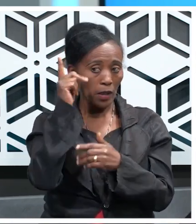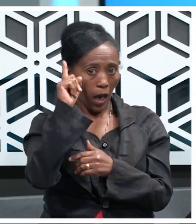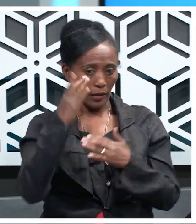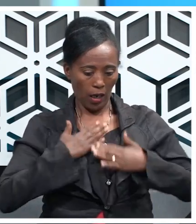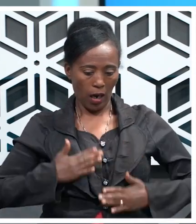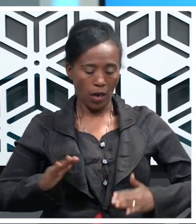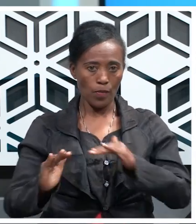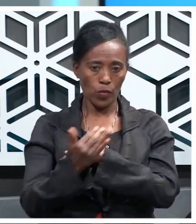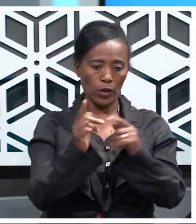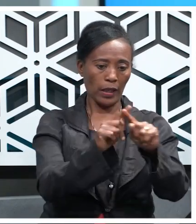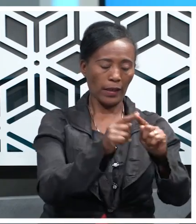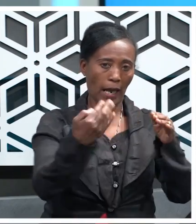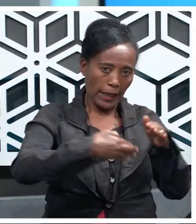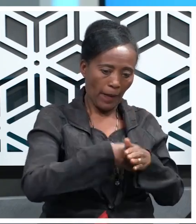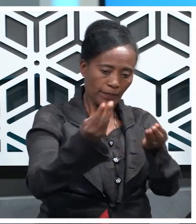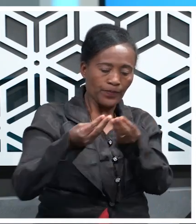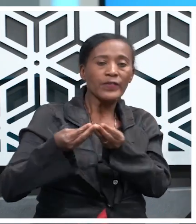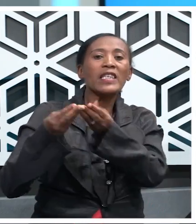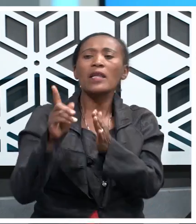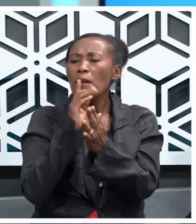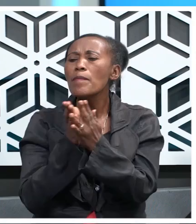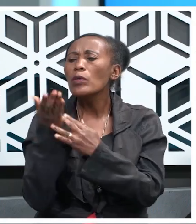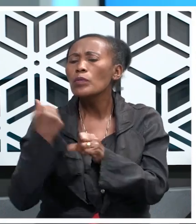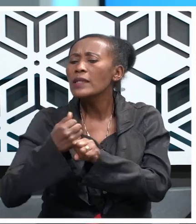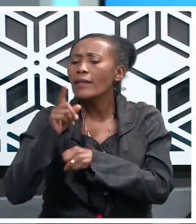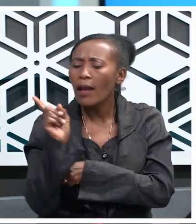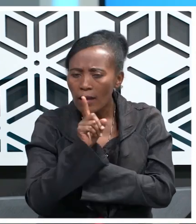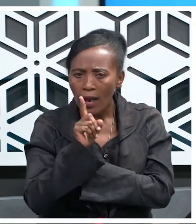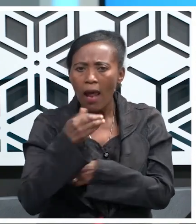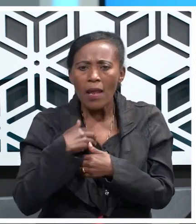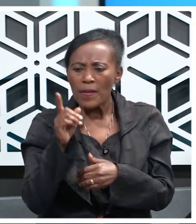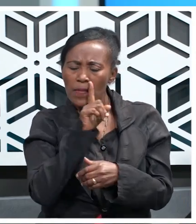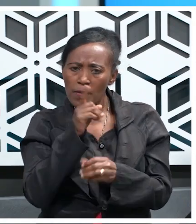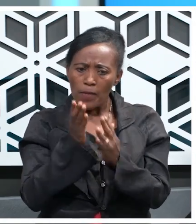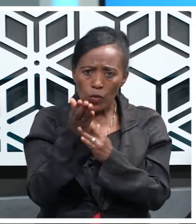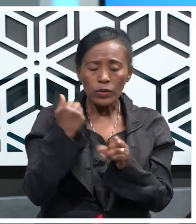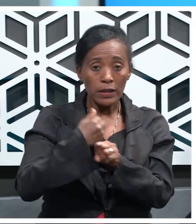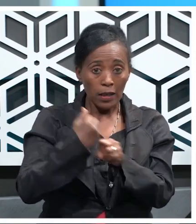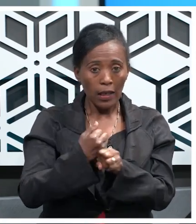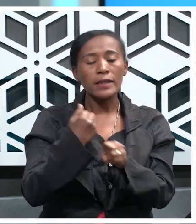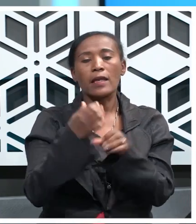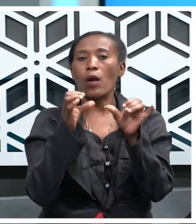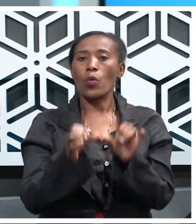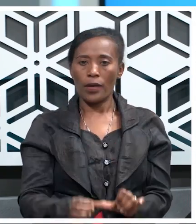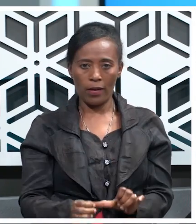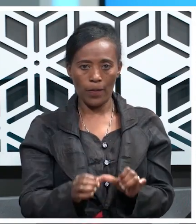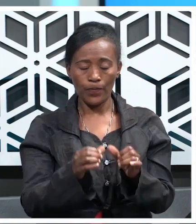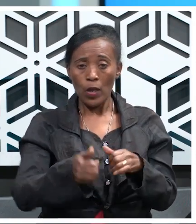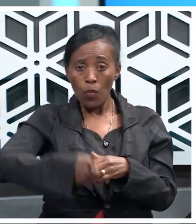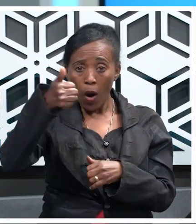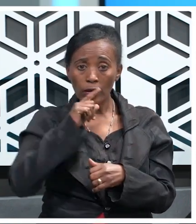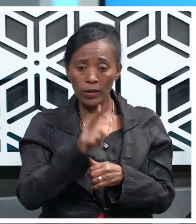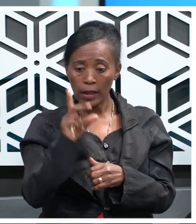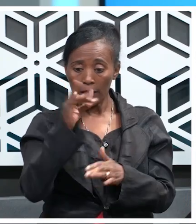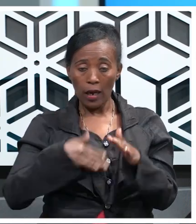ሚኒስቴር አንድ አካል በመሆን የተለያዩ ግብዓቶችን ሰጥተዋል። በምን መልኩ ነው ምን መሰራት አለበት የሚለውን እዛ ላይ ትኩረት አድርጎ ሲሰራ ቆይተዋል።